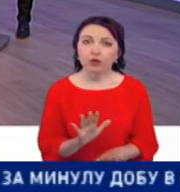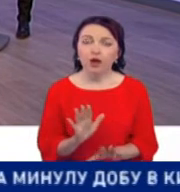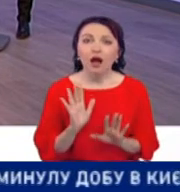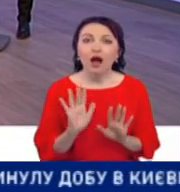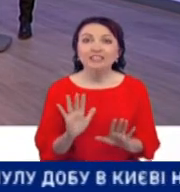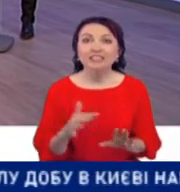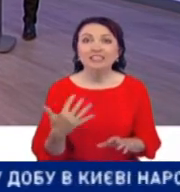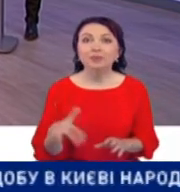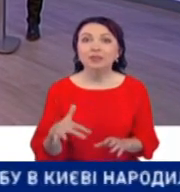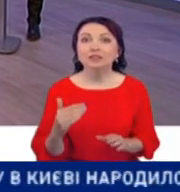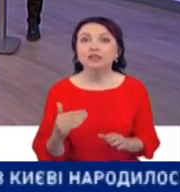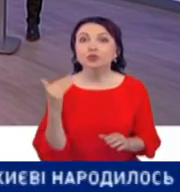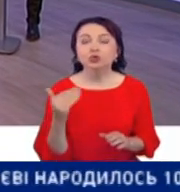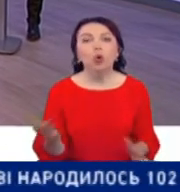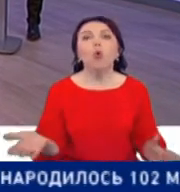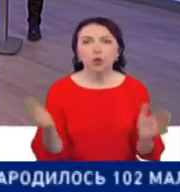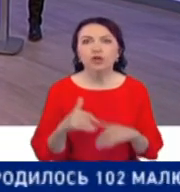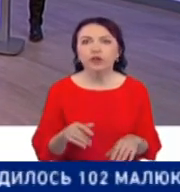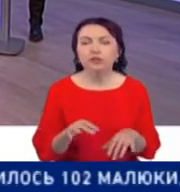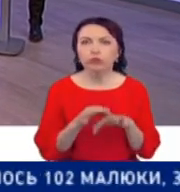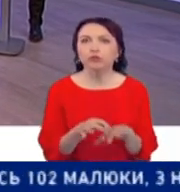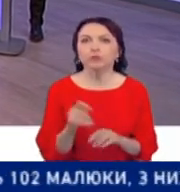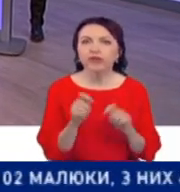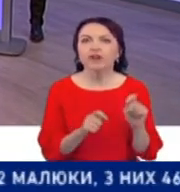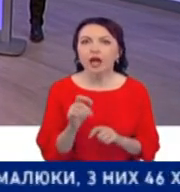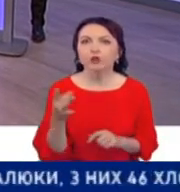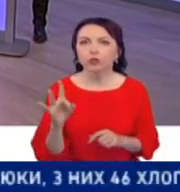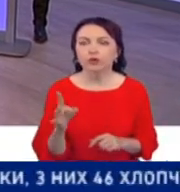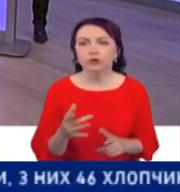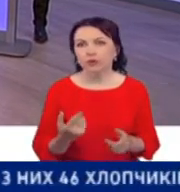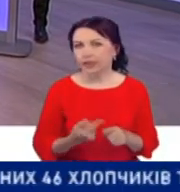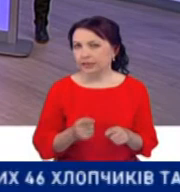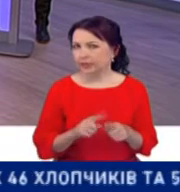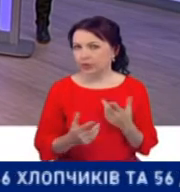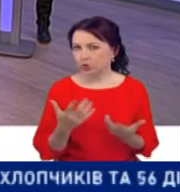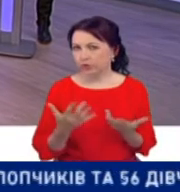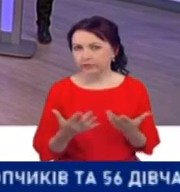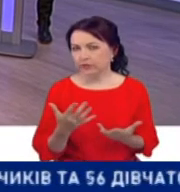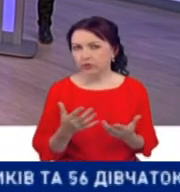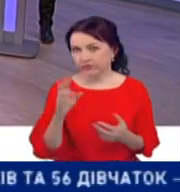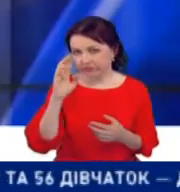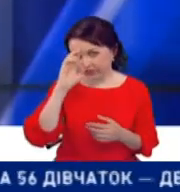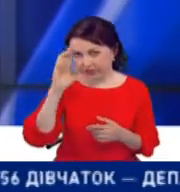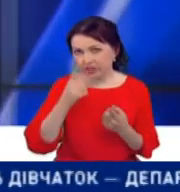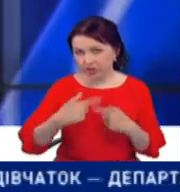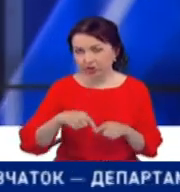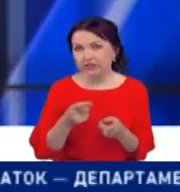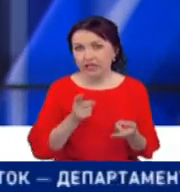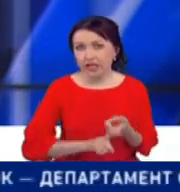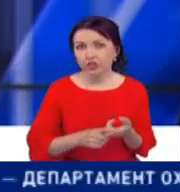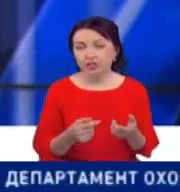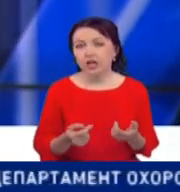за 50 заскочило, о, тут можна і провести. Ну, це ж, очевидно, від держави, ж, да, від влади